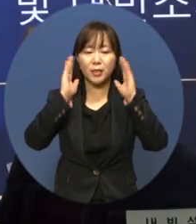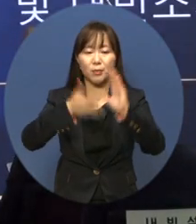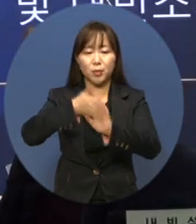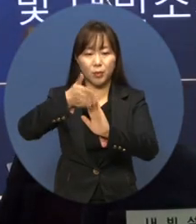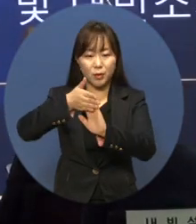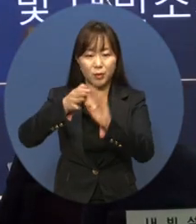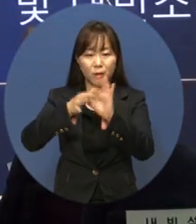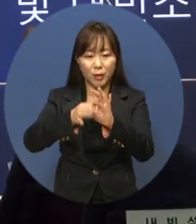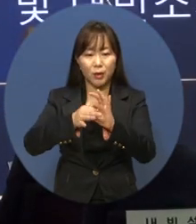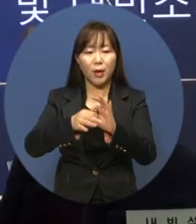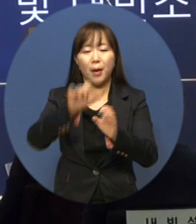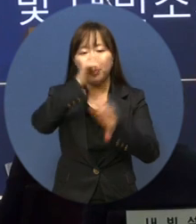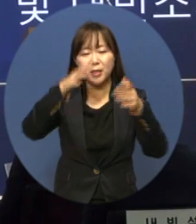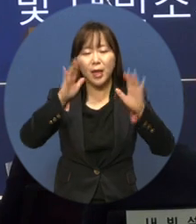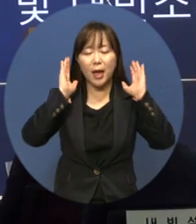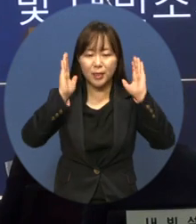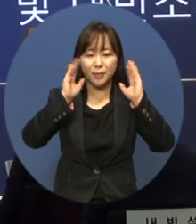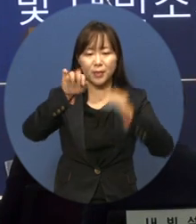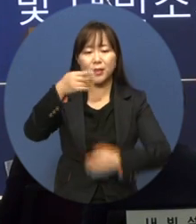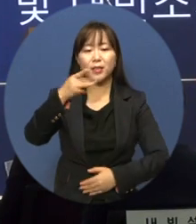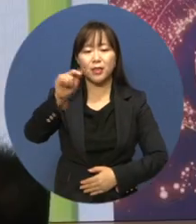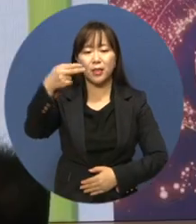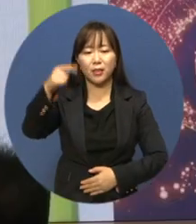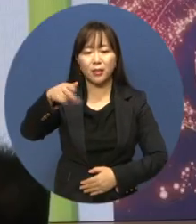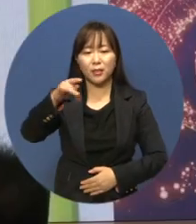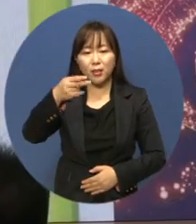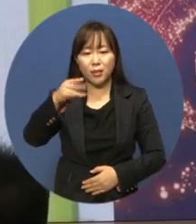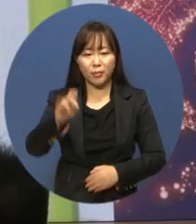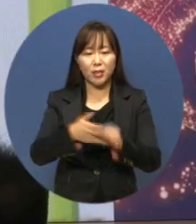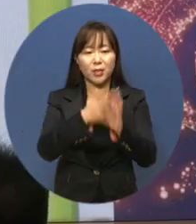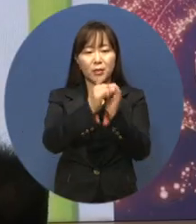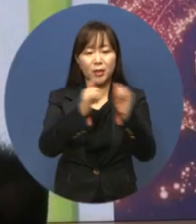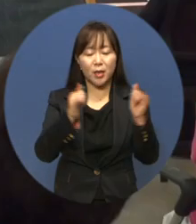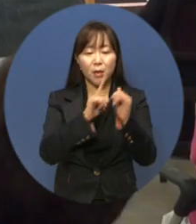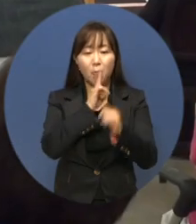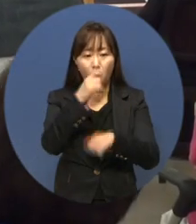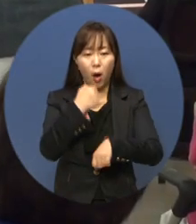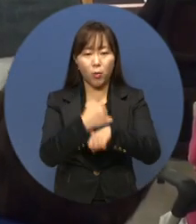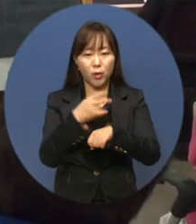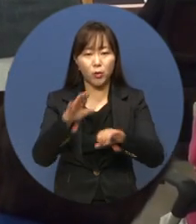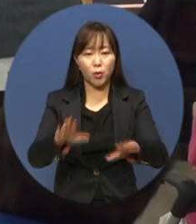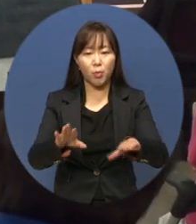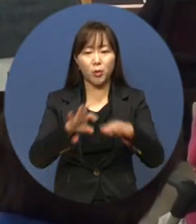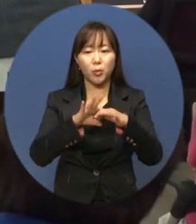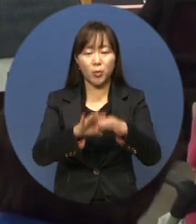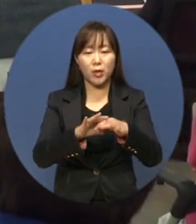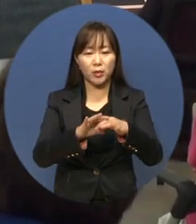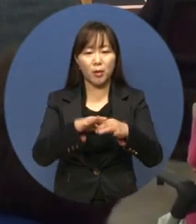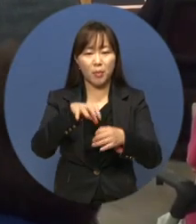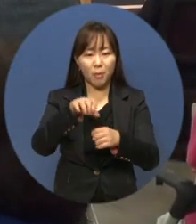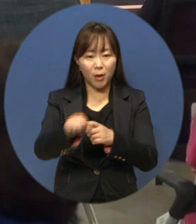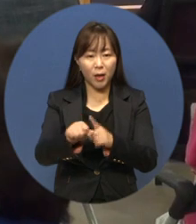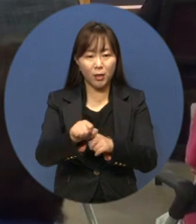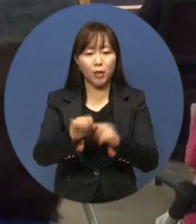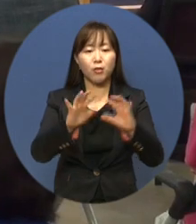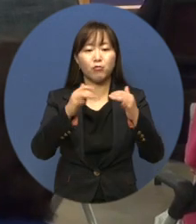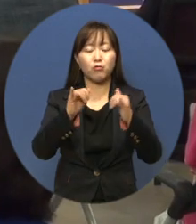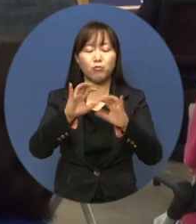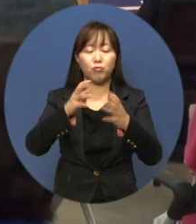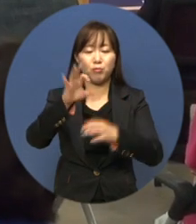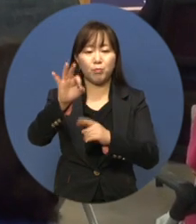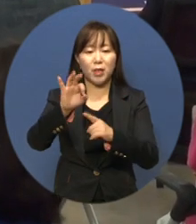이른바 평생학습 그랜드슬램 달성을 시민들에게 보고하고 이번 선정을 통해 확보한 국비